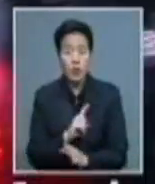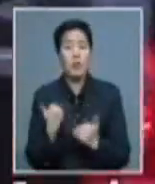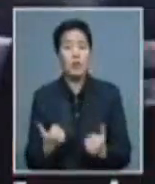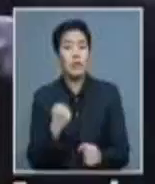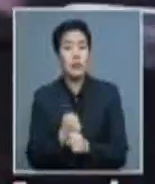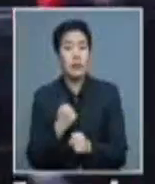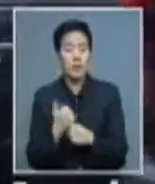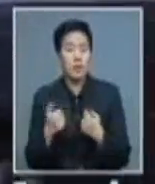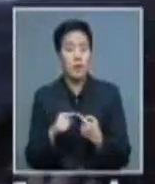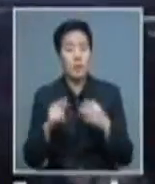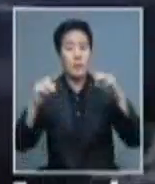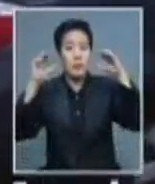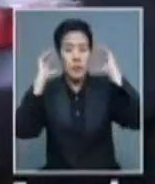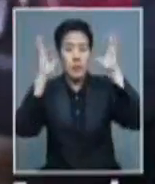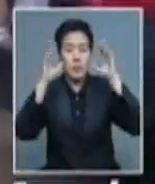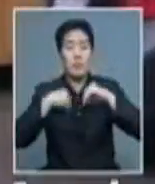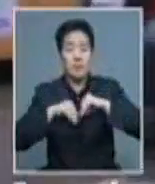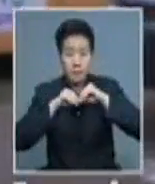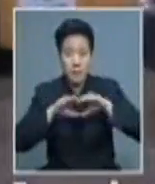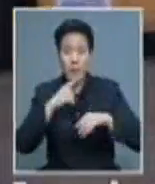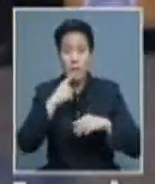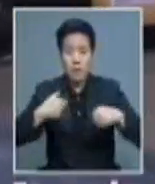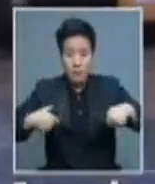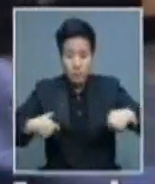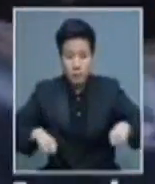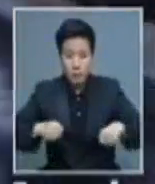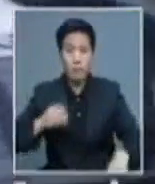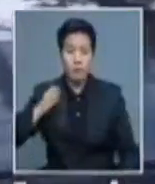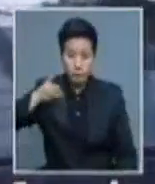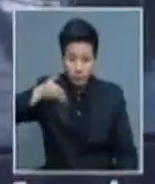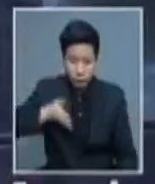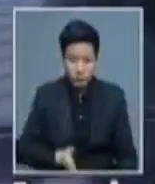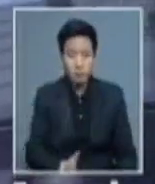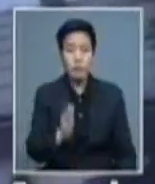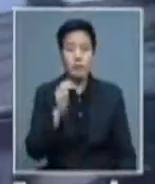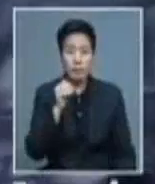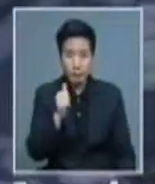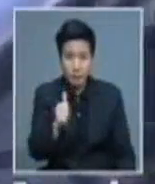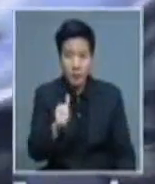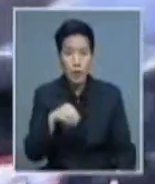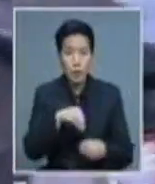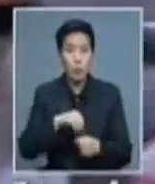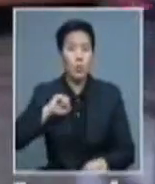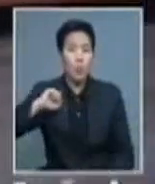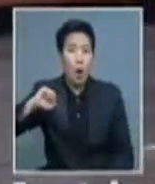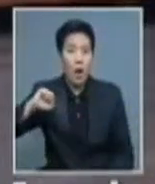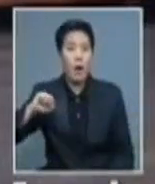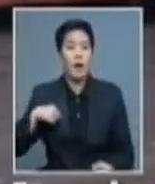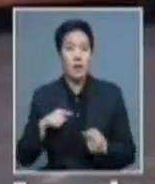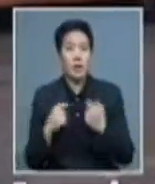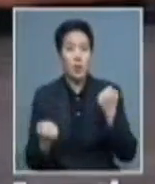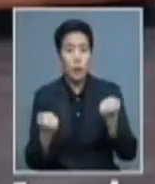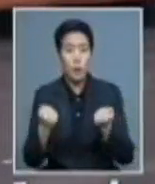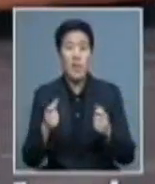ะคะขณะนี้เองก็ยังมีการประชาสัมพันธ์ด้วยค่ะว่ารถจักรยานยนต์สามารถที่จะสัญจรลงมาได้ให้อยู่บริเวณเลนขวาส่วนร